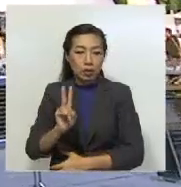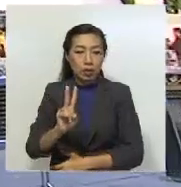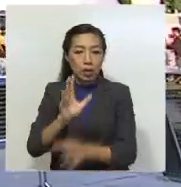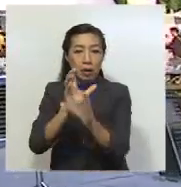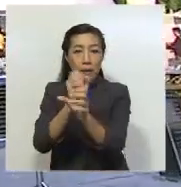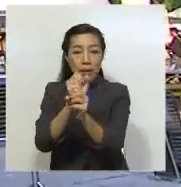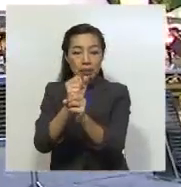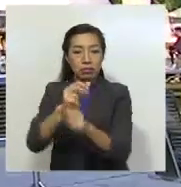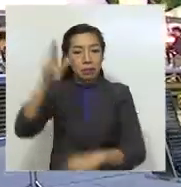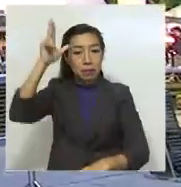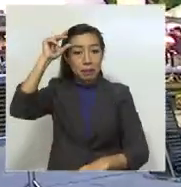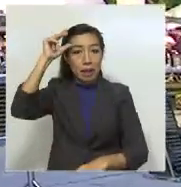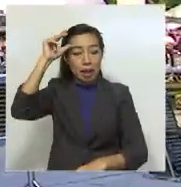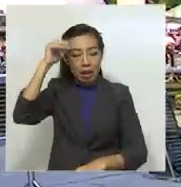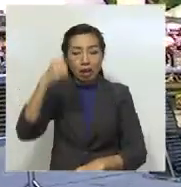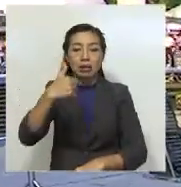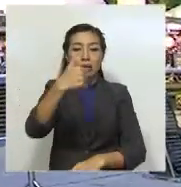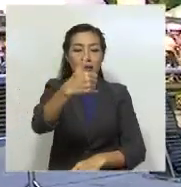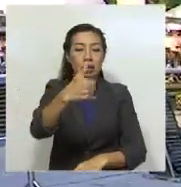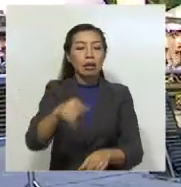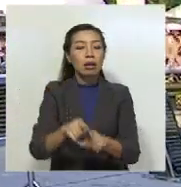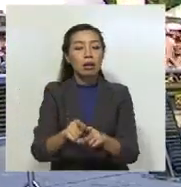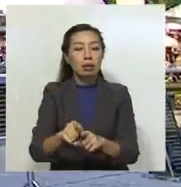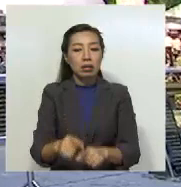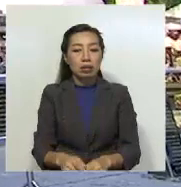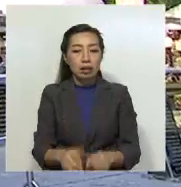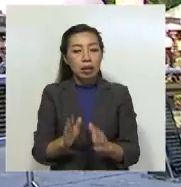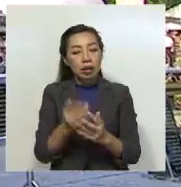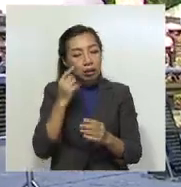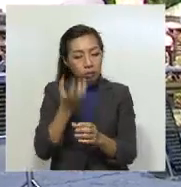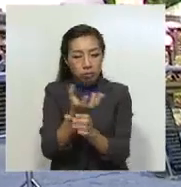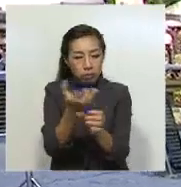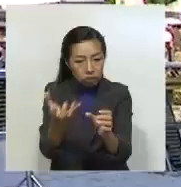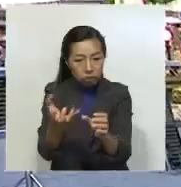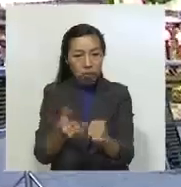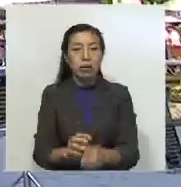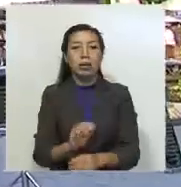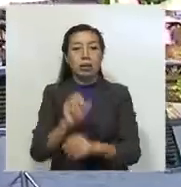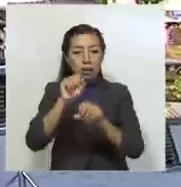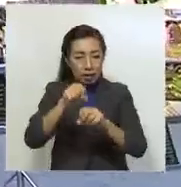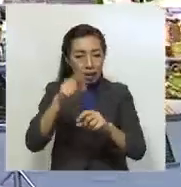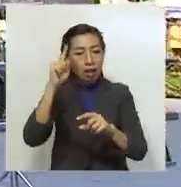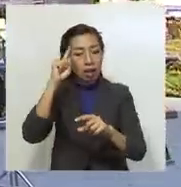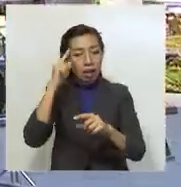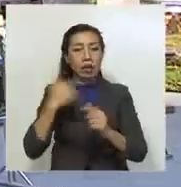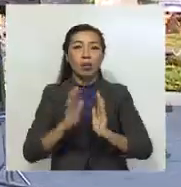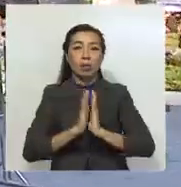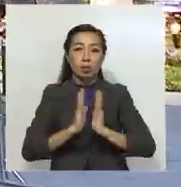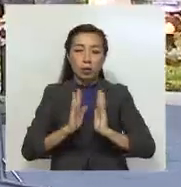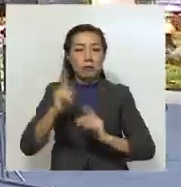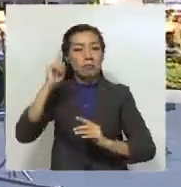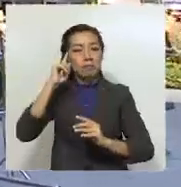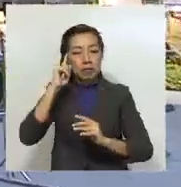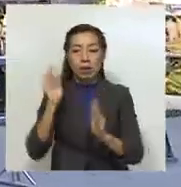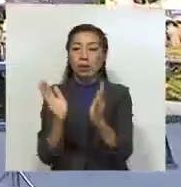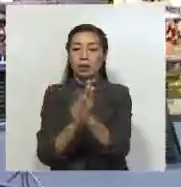รมราชานุสรณ์รับพระราชกระแสพระราชทานและกล่าวสำนึกในพระมหากรุณาธิคุณพร้อมยกย่องเชิด